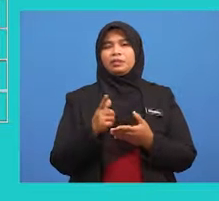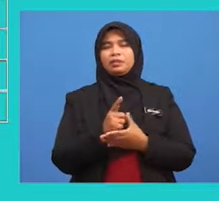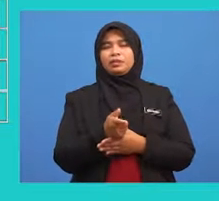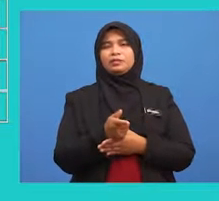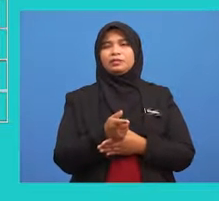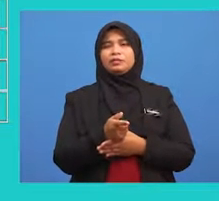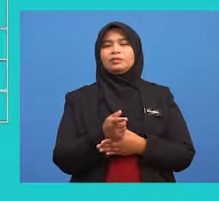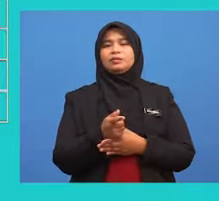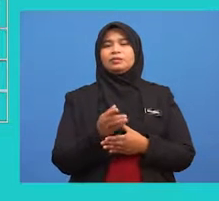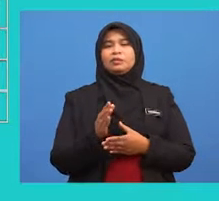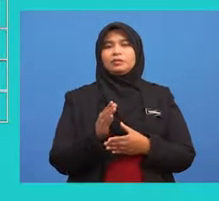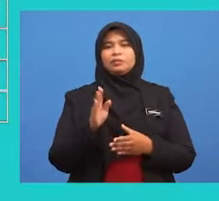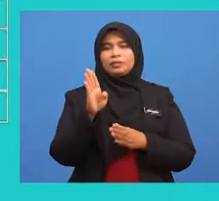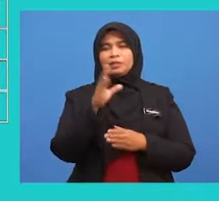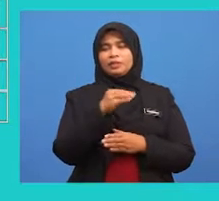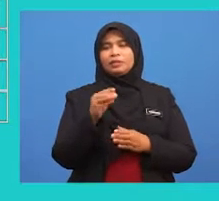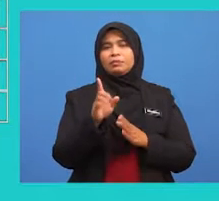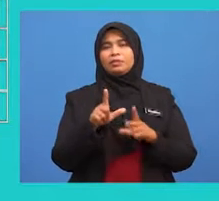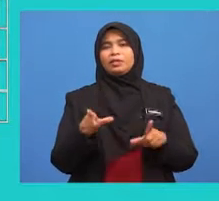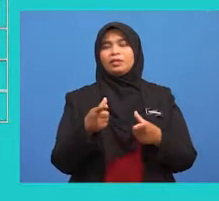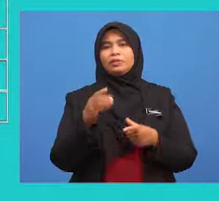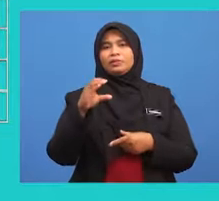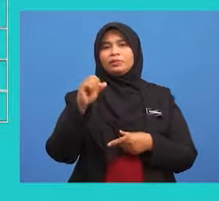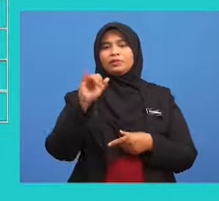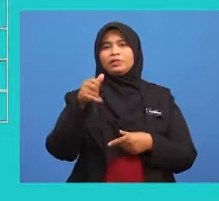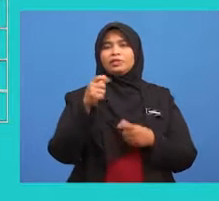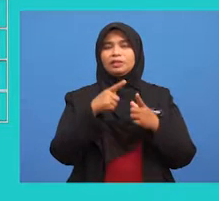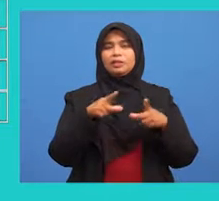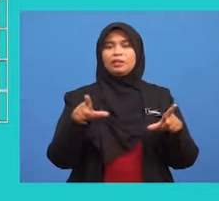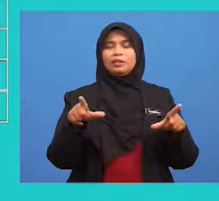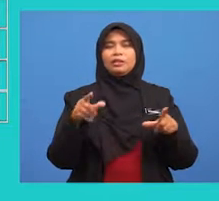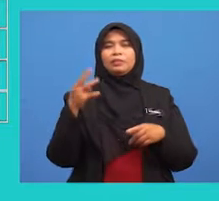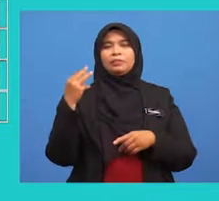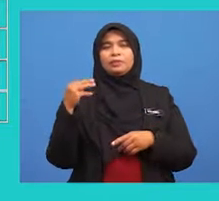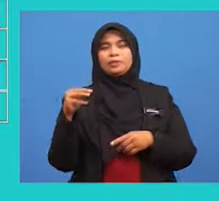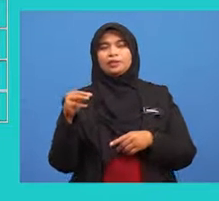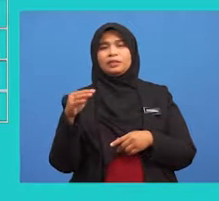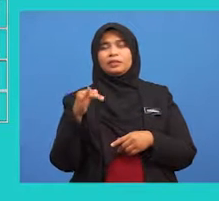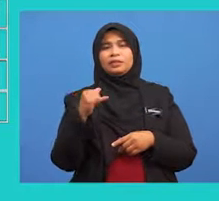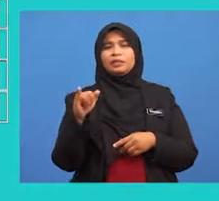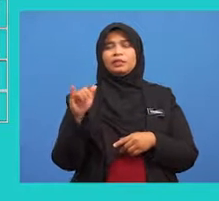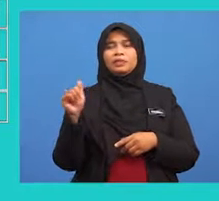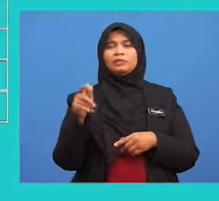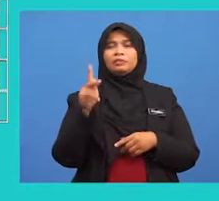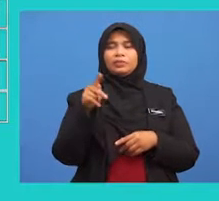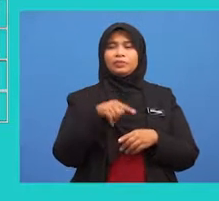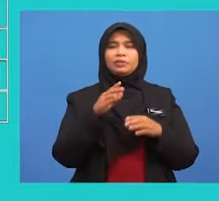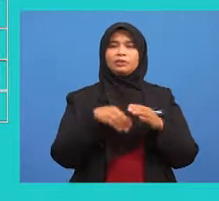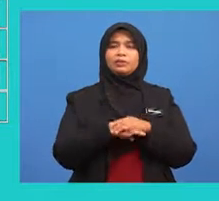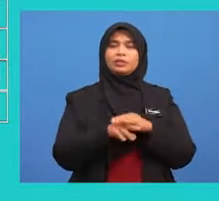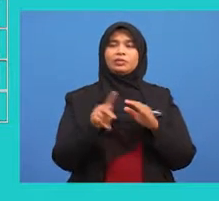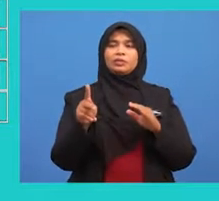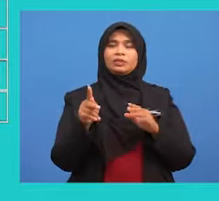lain berlaku semasa proses pembelian bahan langsung, maka ianya perlu